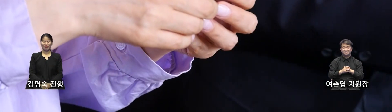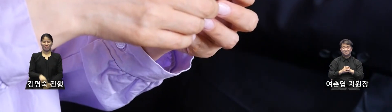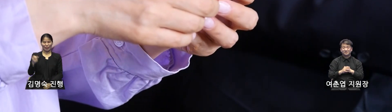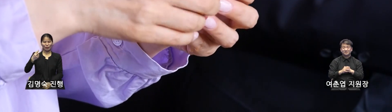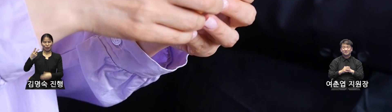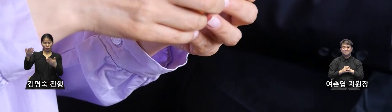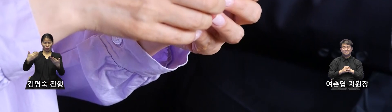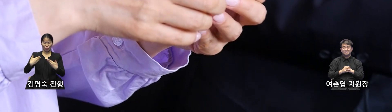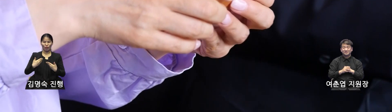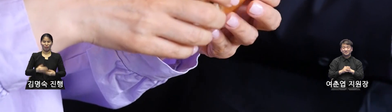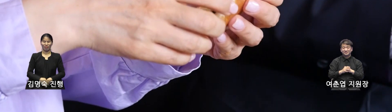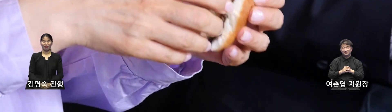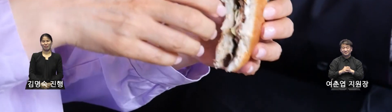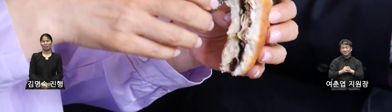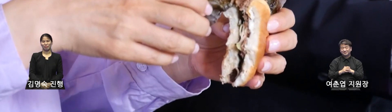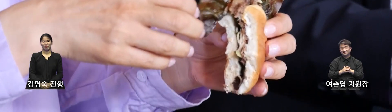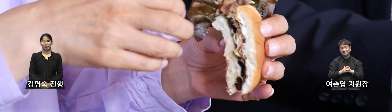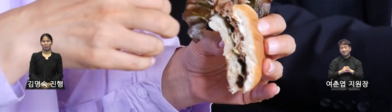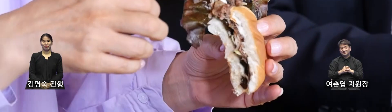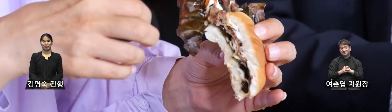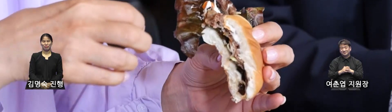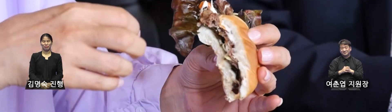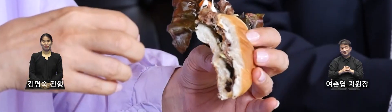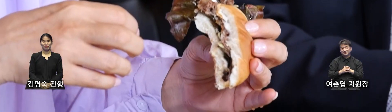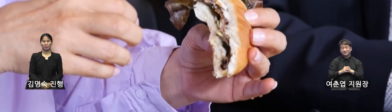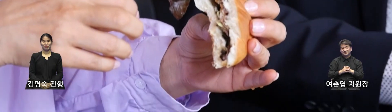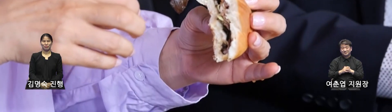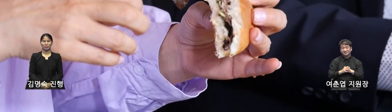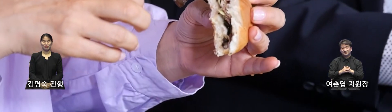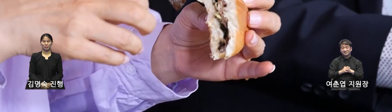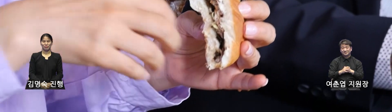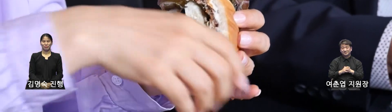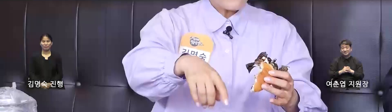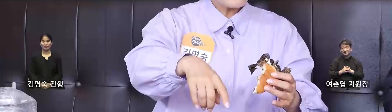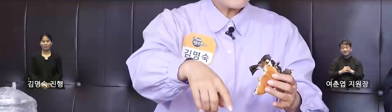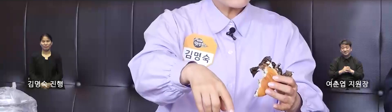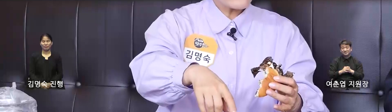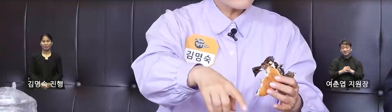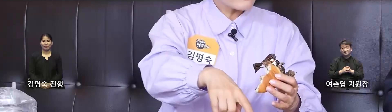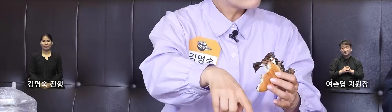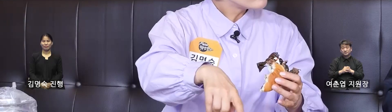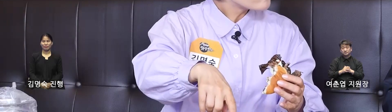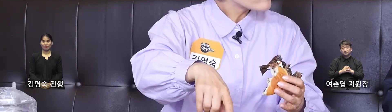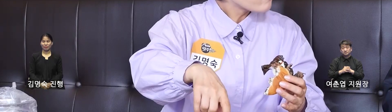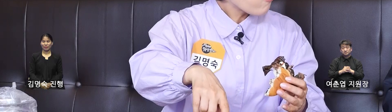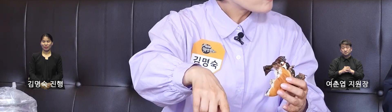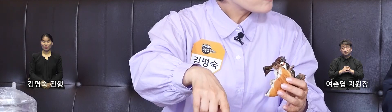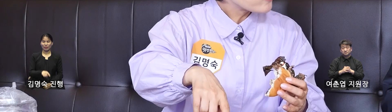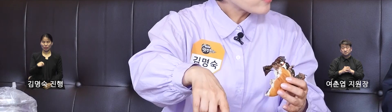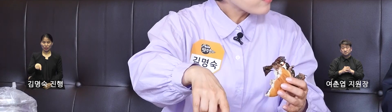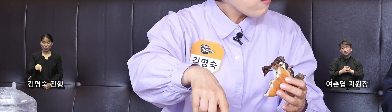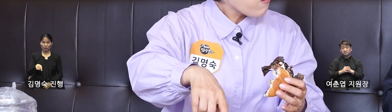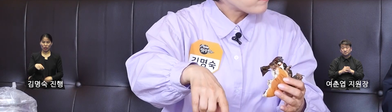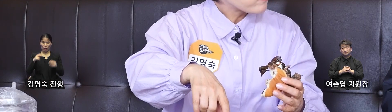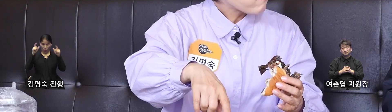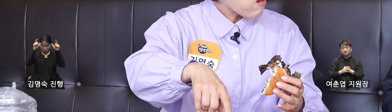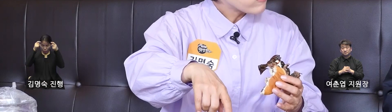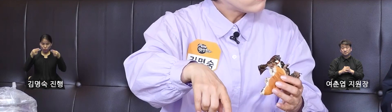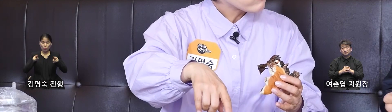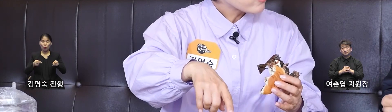자꾸 주세요, 우리 사장님. 근데 이제 저희가 이 불고기 먹었